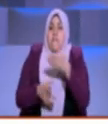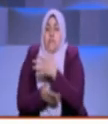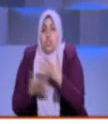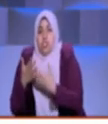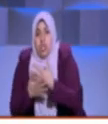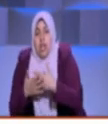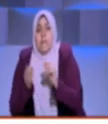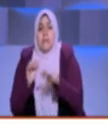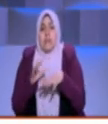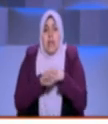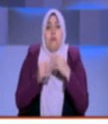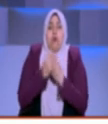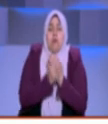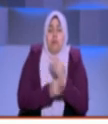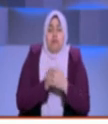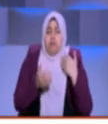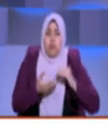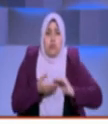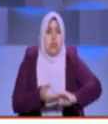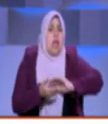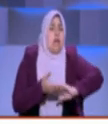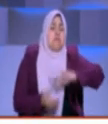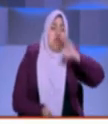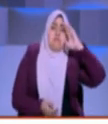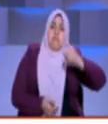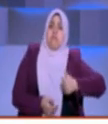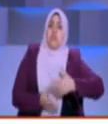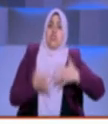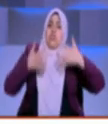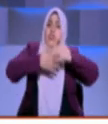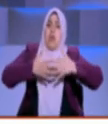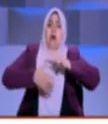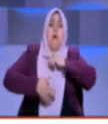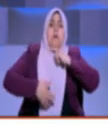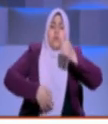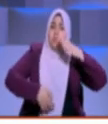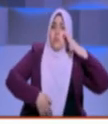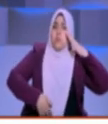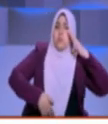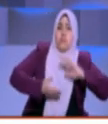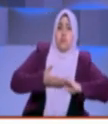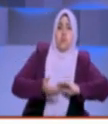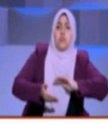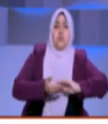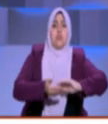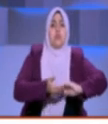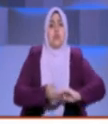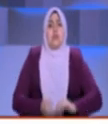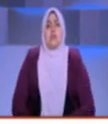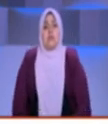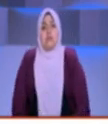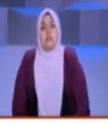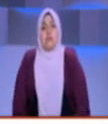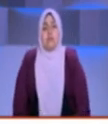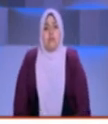الفرنسية وهنا وكأنها ترد الحكومة الفرنسية يعني بعض مما قدمته لها هذه الشركات